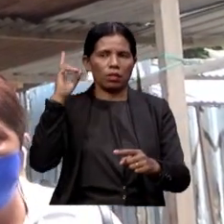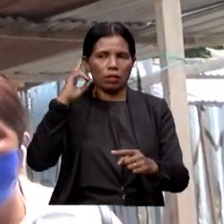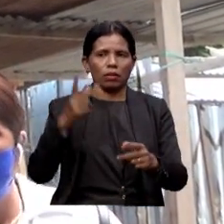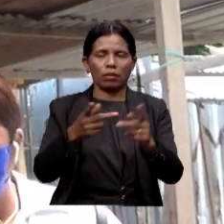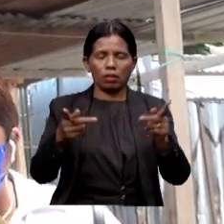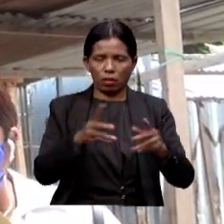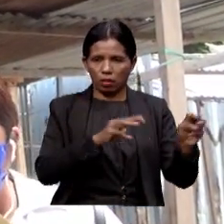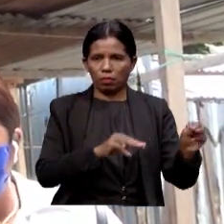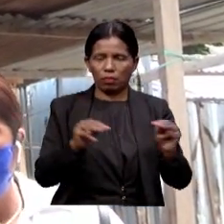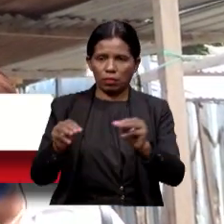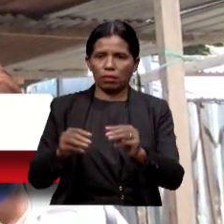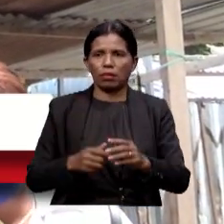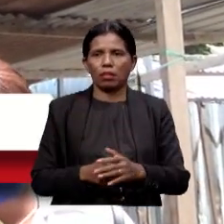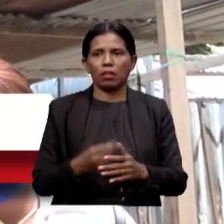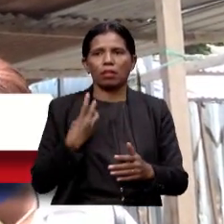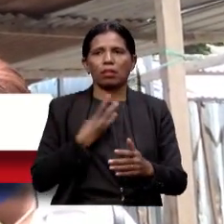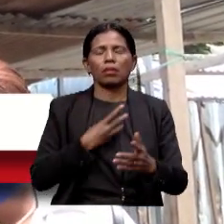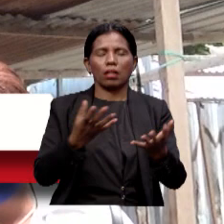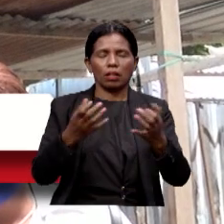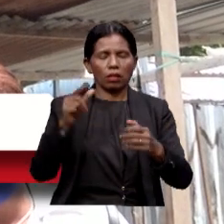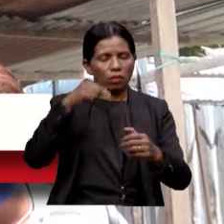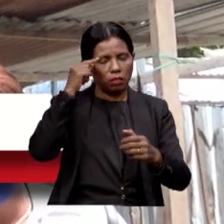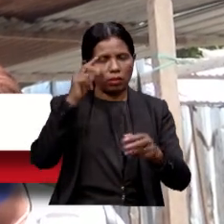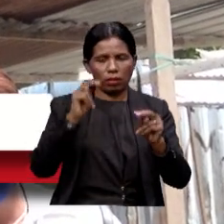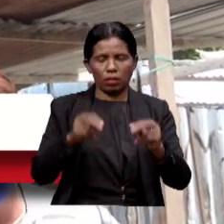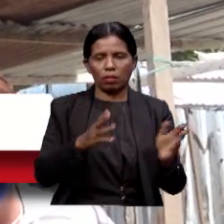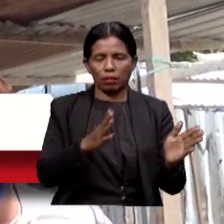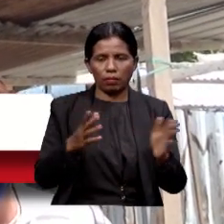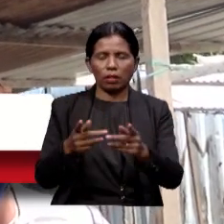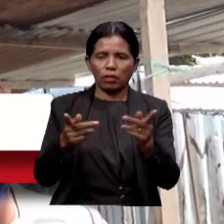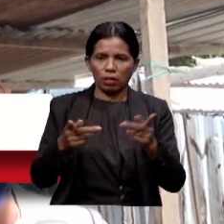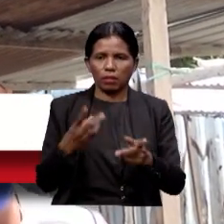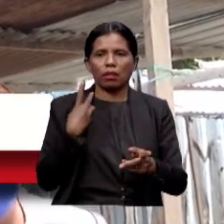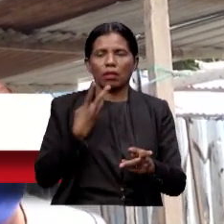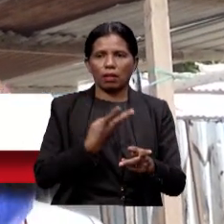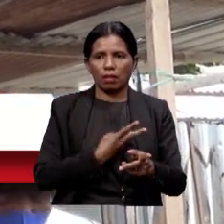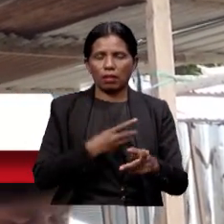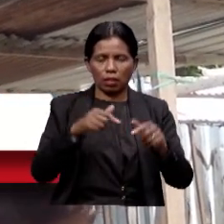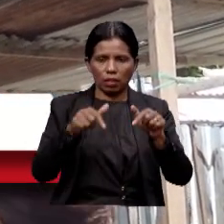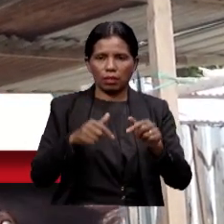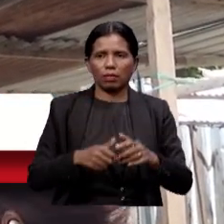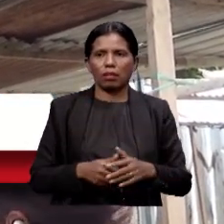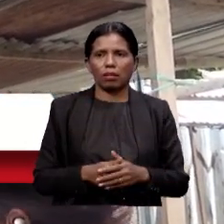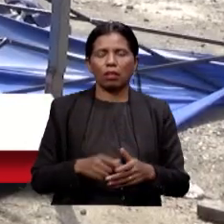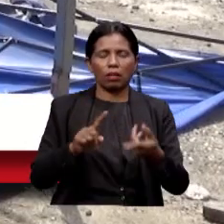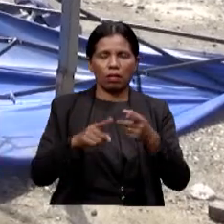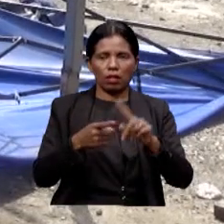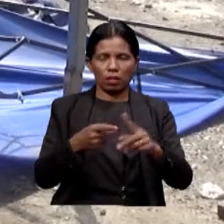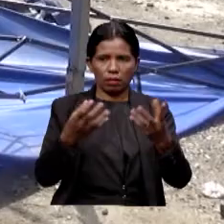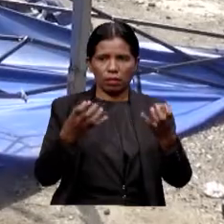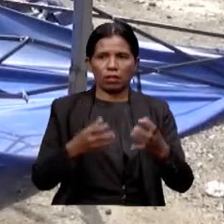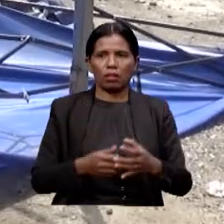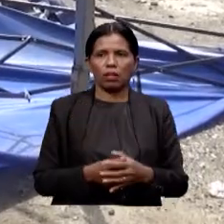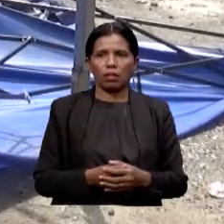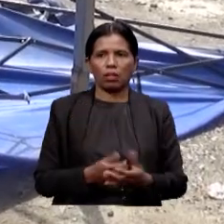atu murana amne akarang ma governo tem que preparar para fatin uma ba ami tamba yani maluk bara maka